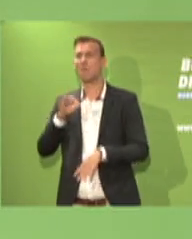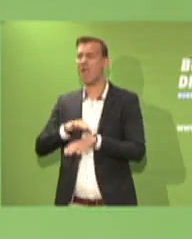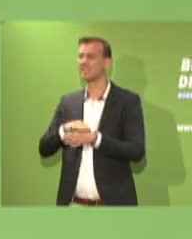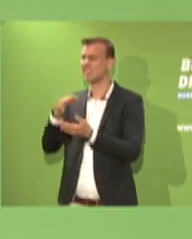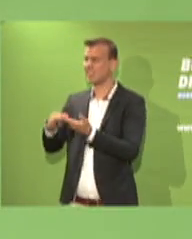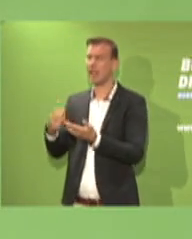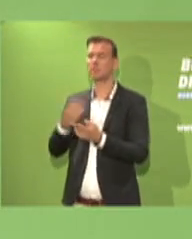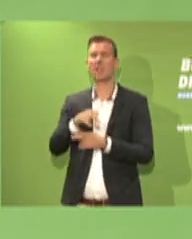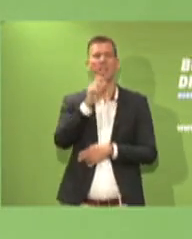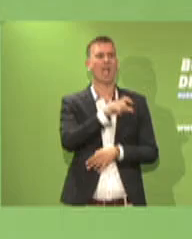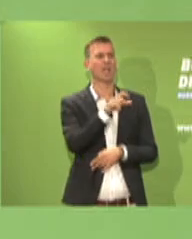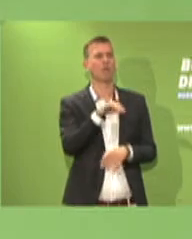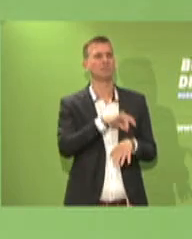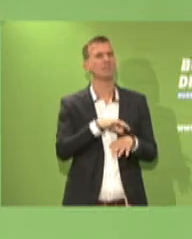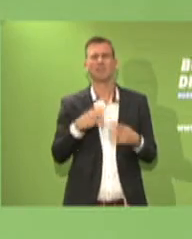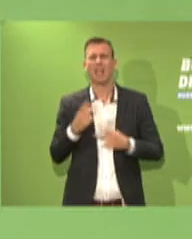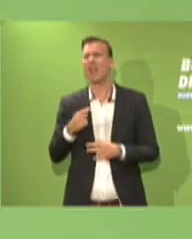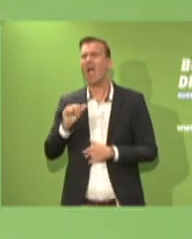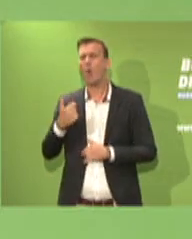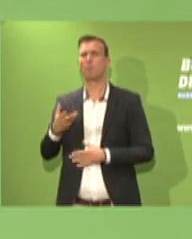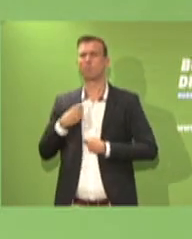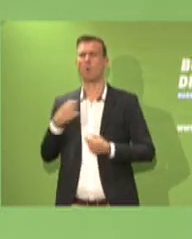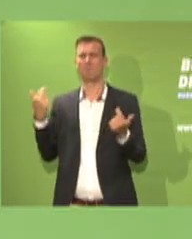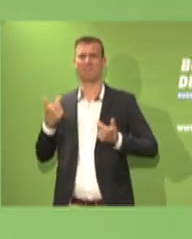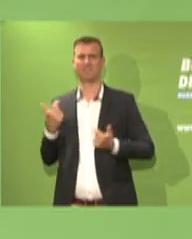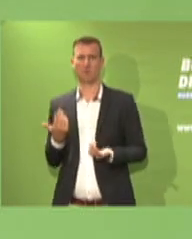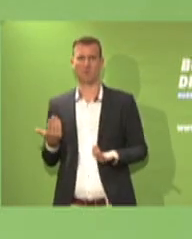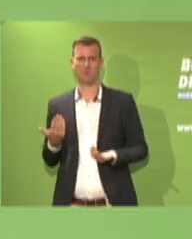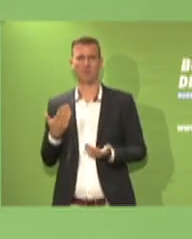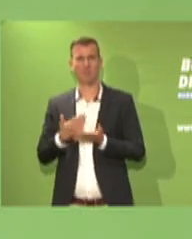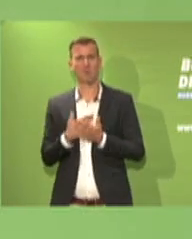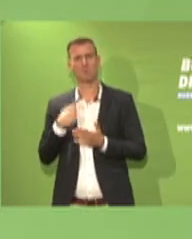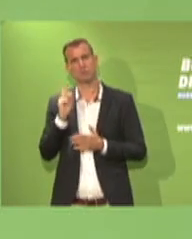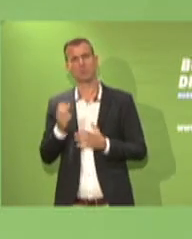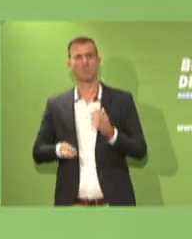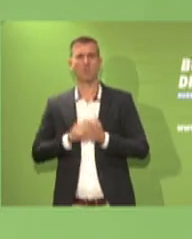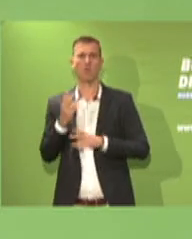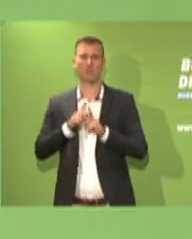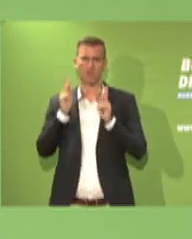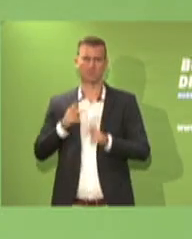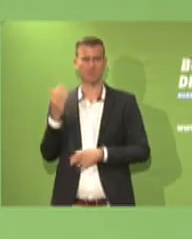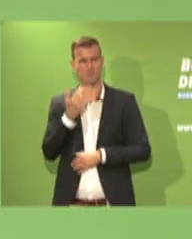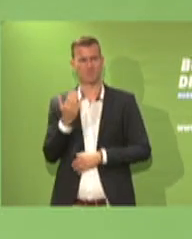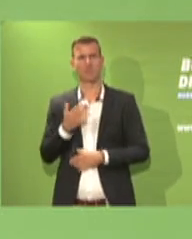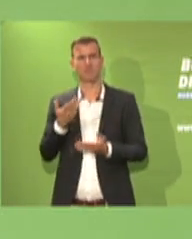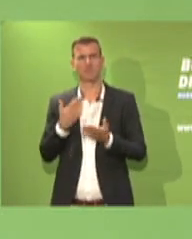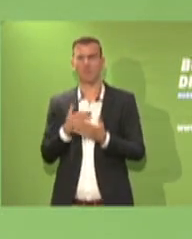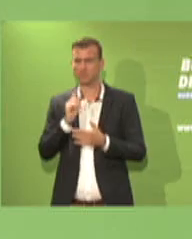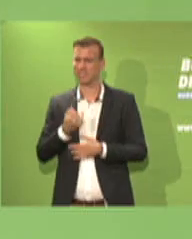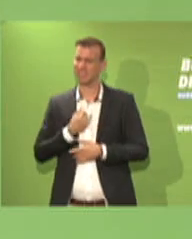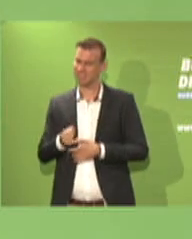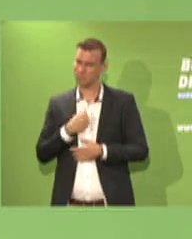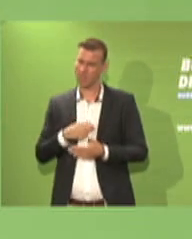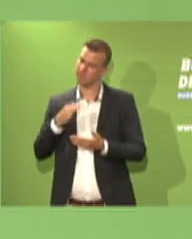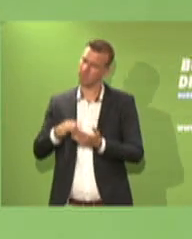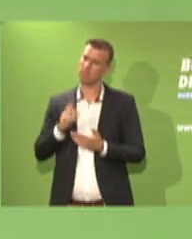oder der Krankenhausarzt ist. Wir wollen nur versorgt werden. Und deswegen brauchen wir neue Konzepte. Und die muss man aber individuell vor Ort entwickeln